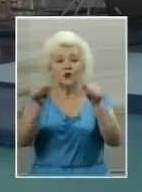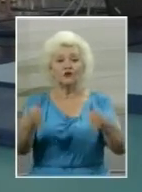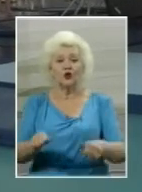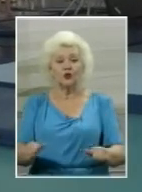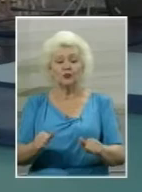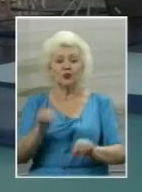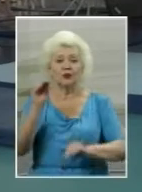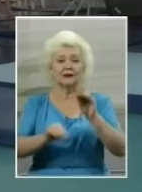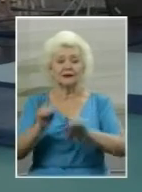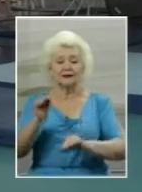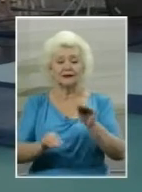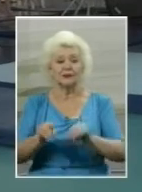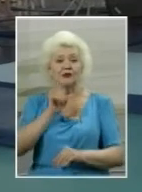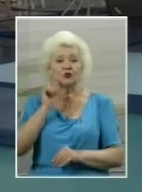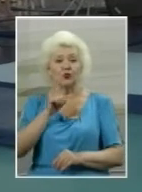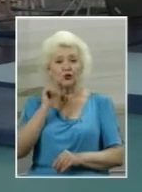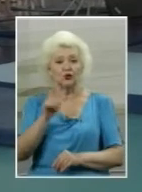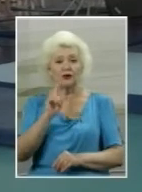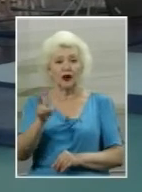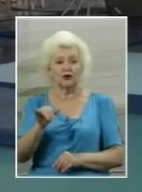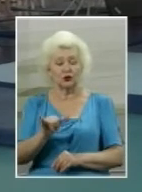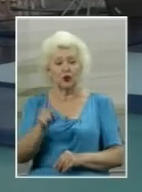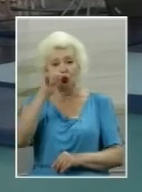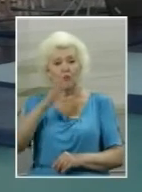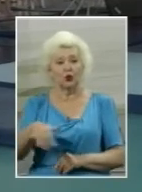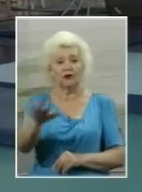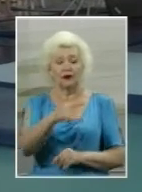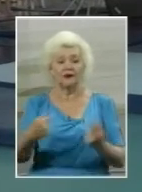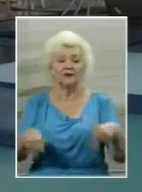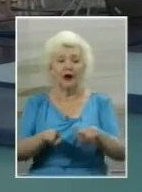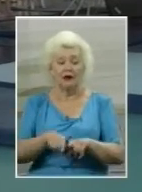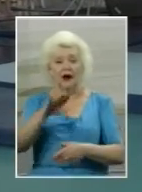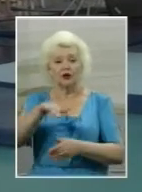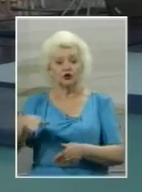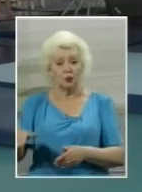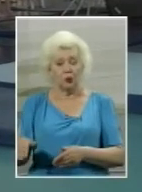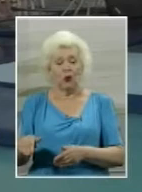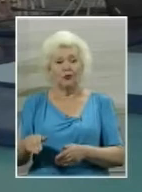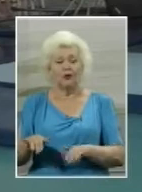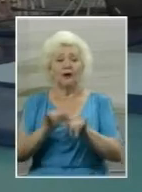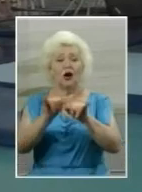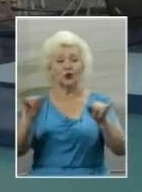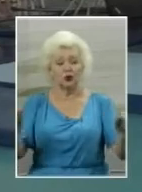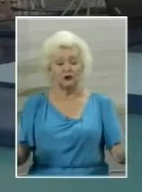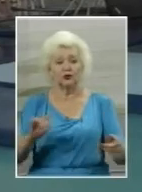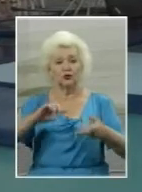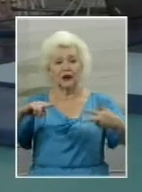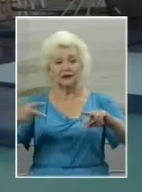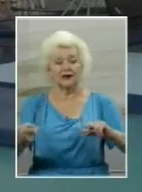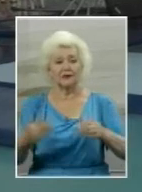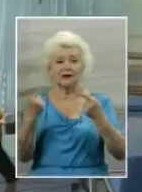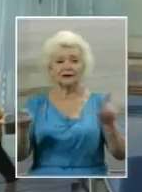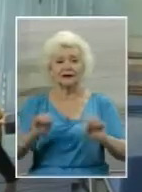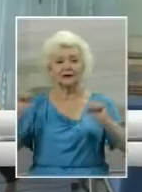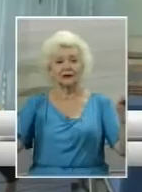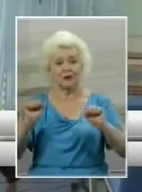формують збірну юнацьку України, а також потім ростуть та заміняють інших